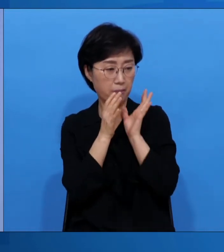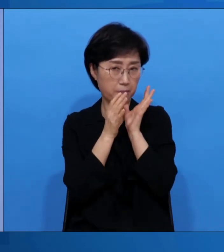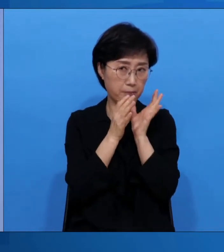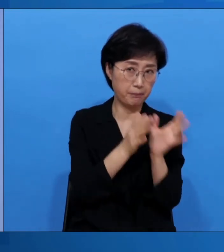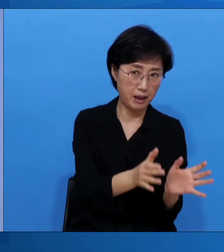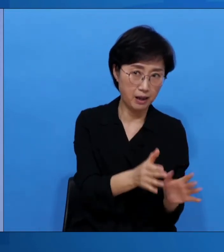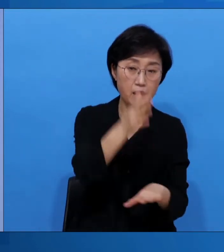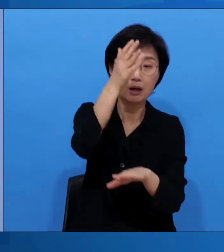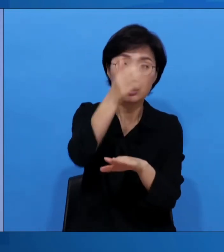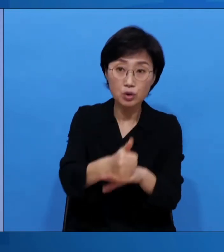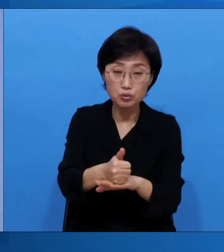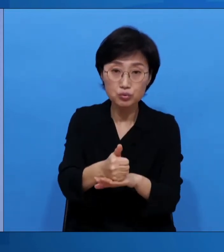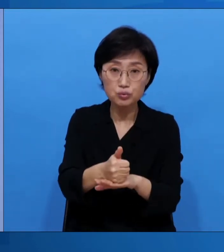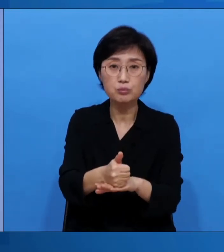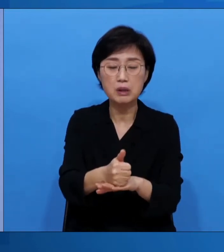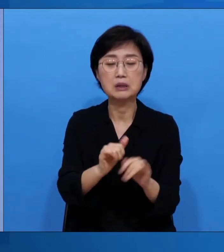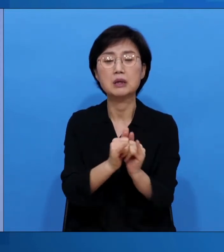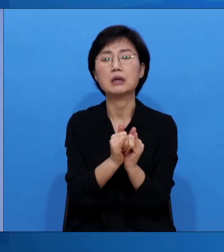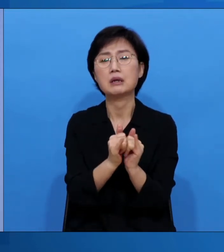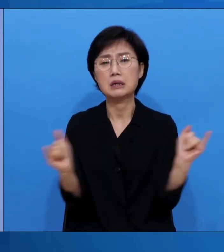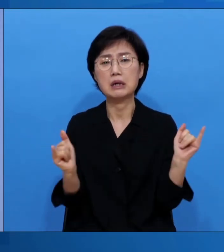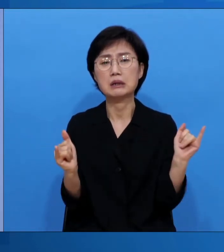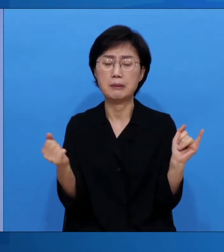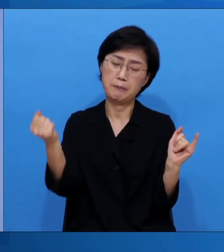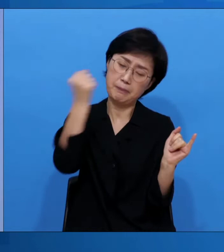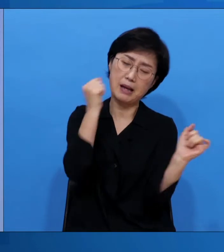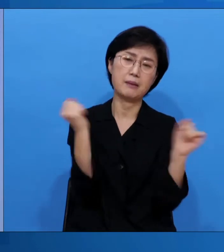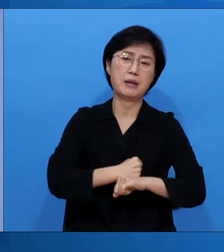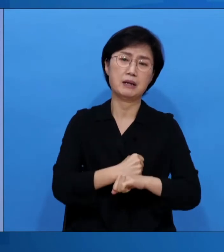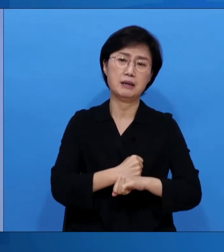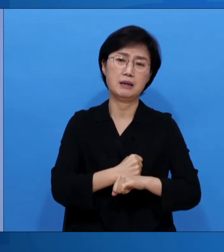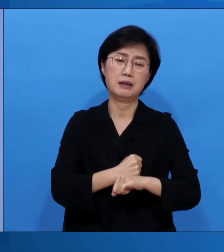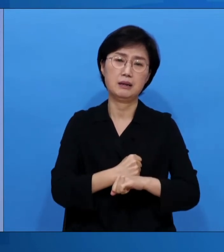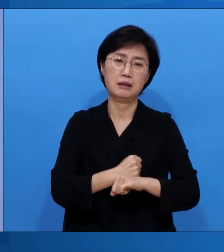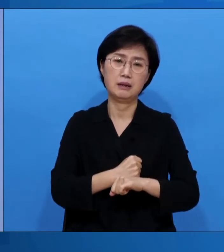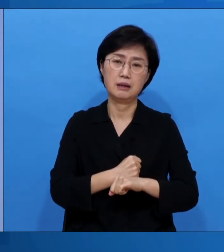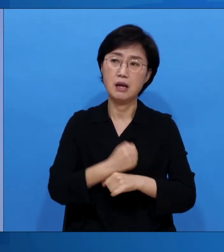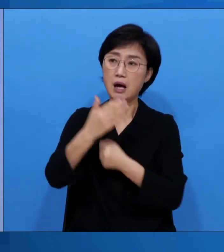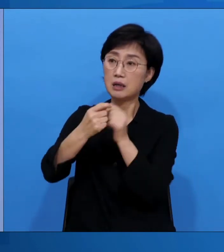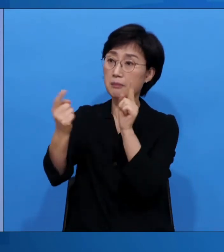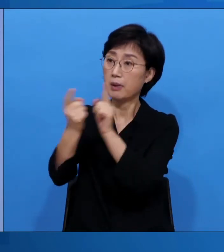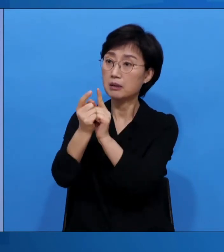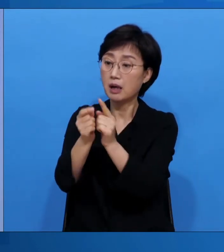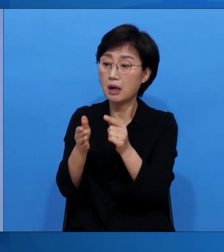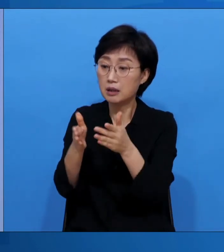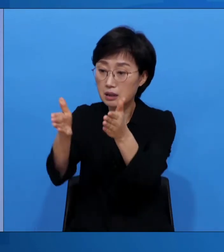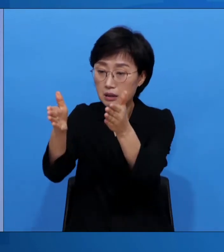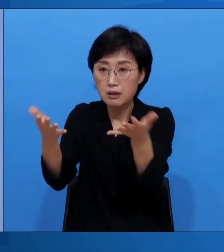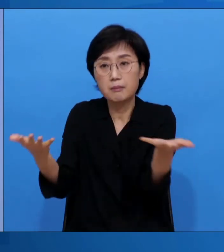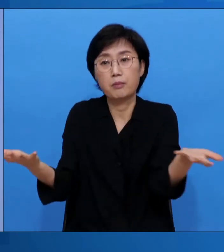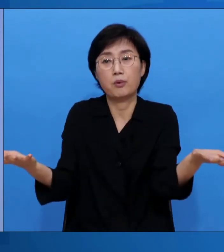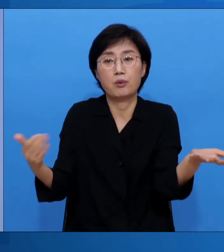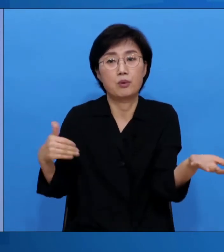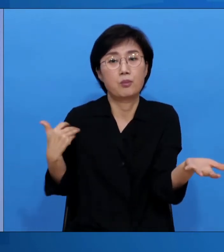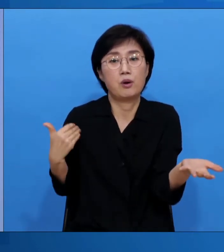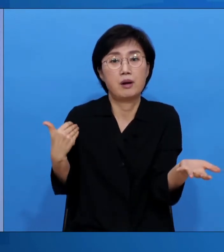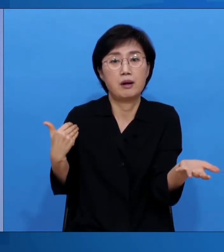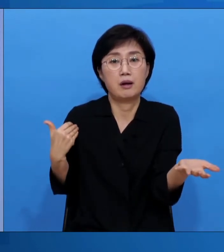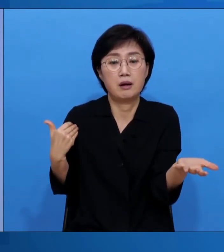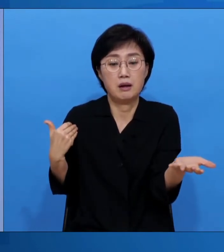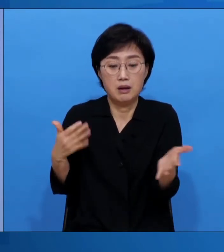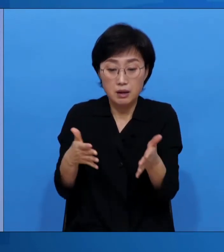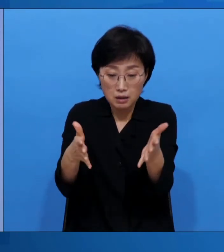see the falling and the collapsing of the Babel Tower. 길을 잃어버렸어요. They have lost their way. 길을 잃어버리고 길을 못